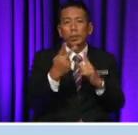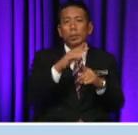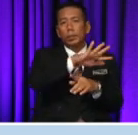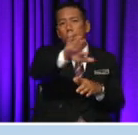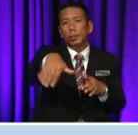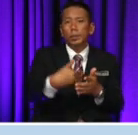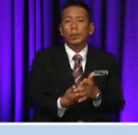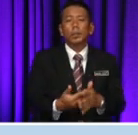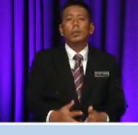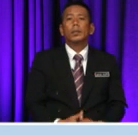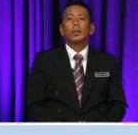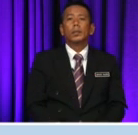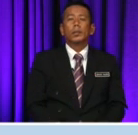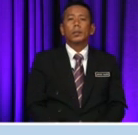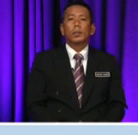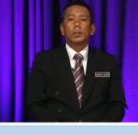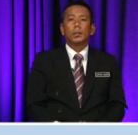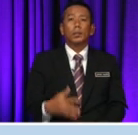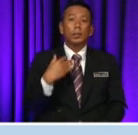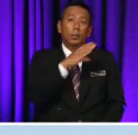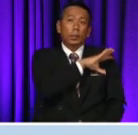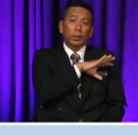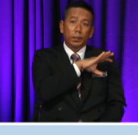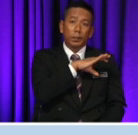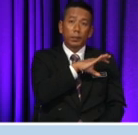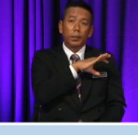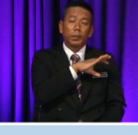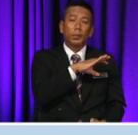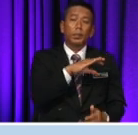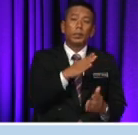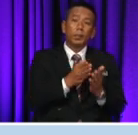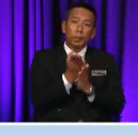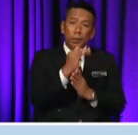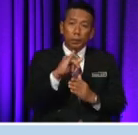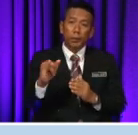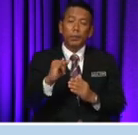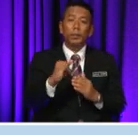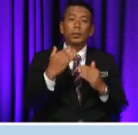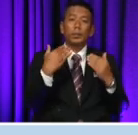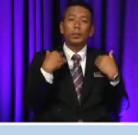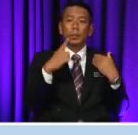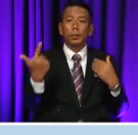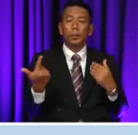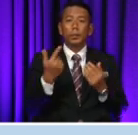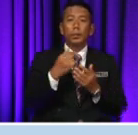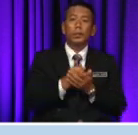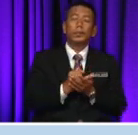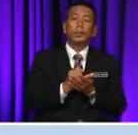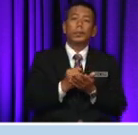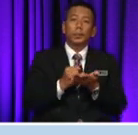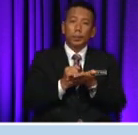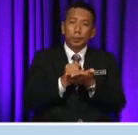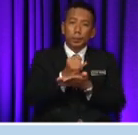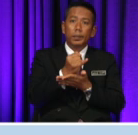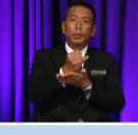baik ada lagi ciri yang seterusnya Oke ciri yang seterusnya adalah integrity baik Apakah itu